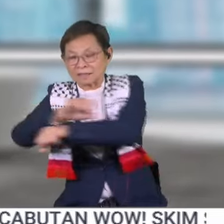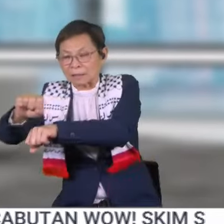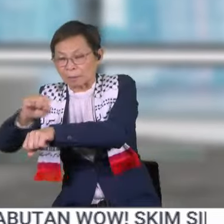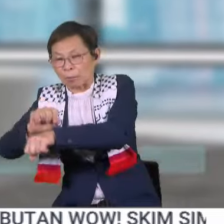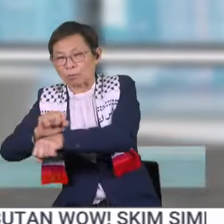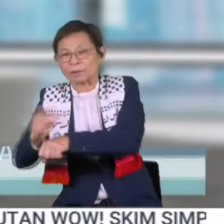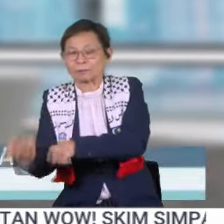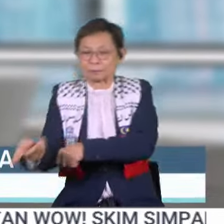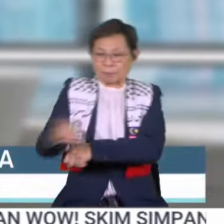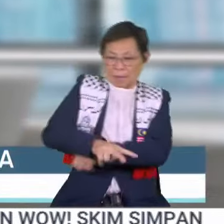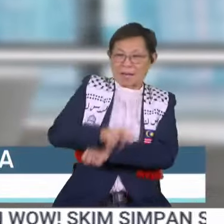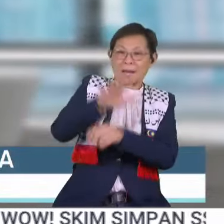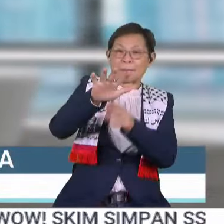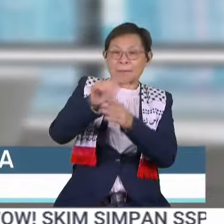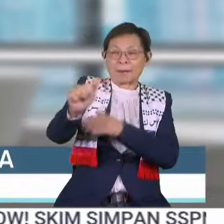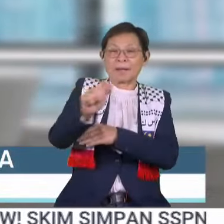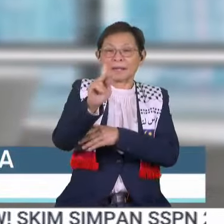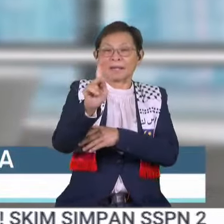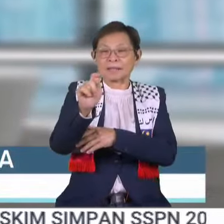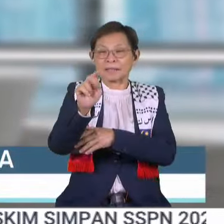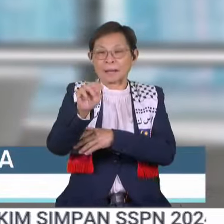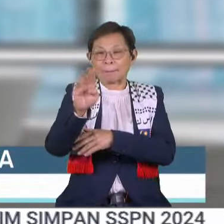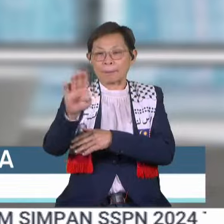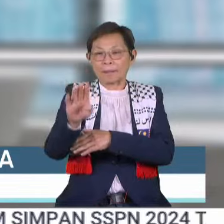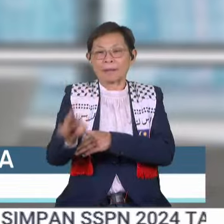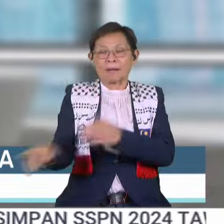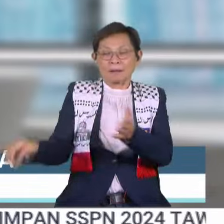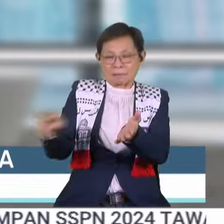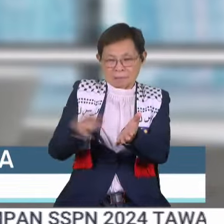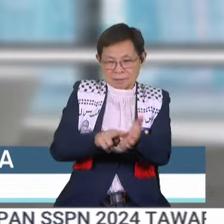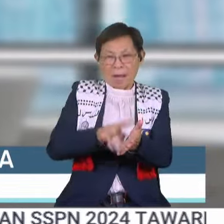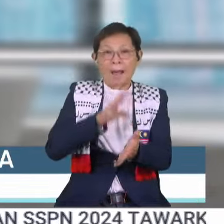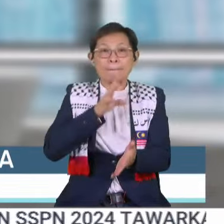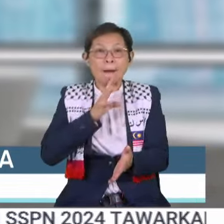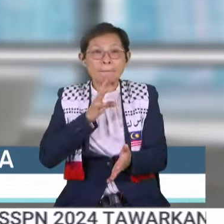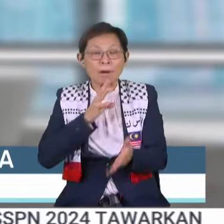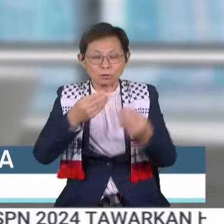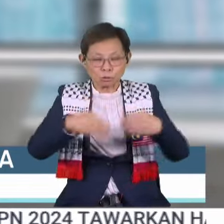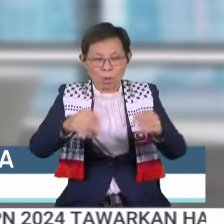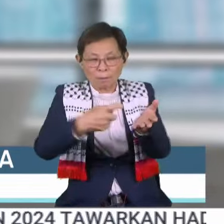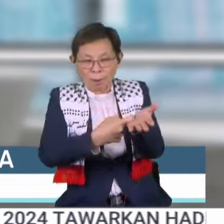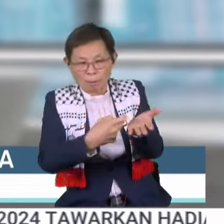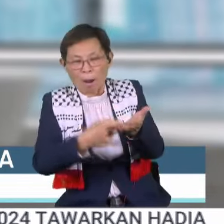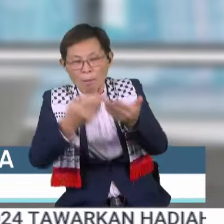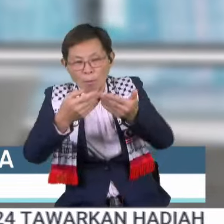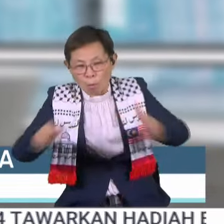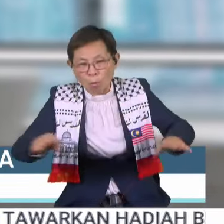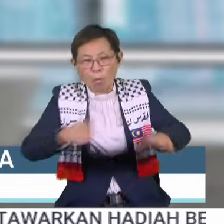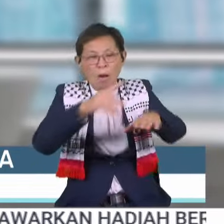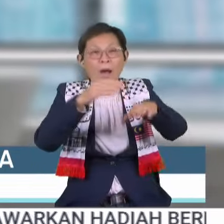sebaliknya kereta api tanah Melayu berhad ktnb dalam satu kenyataan berkata jualan